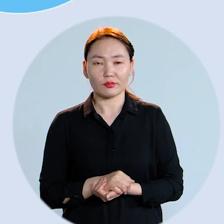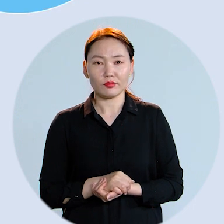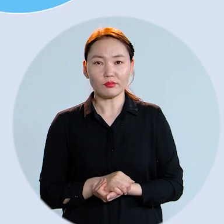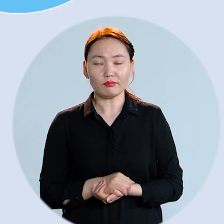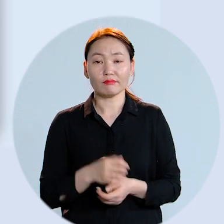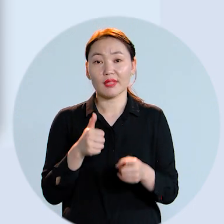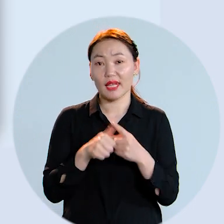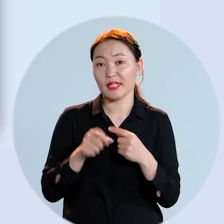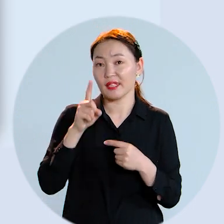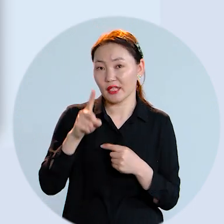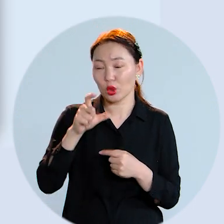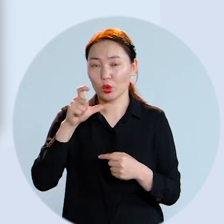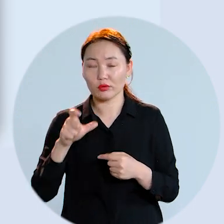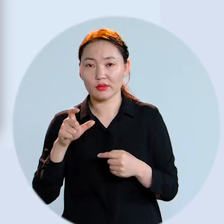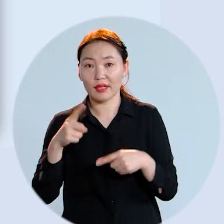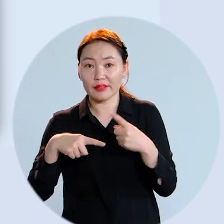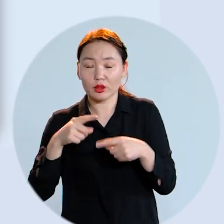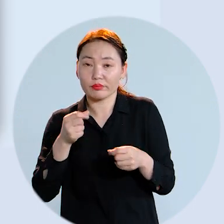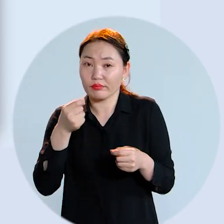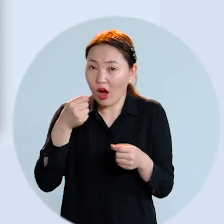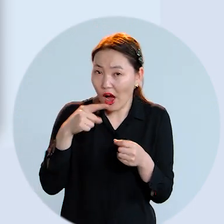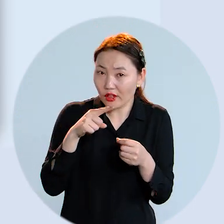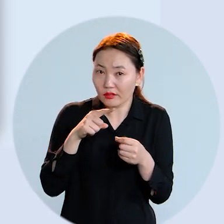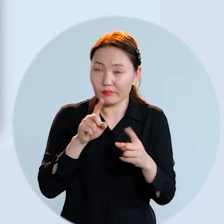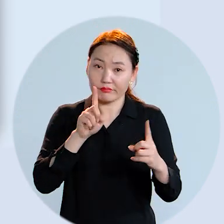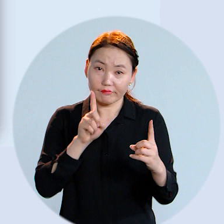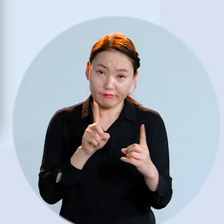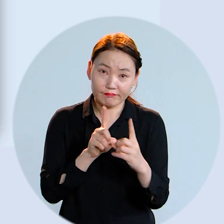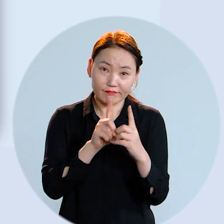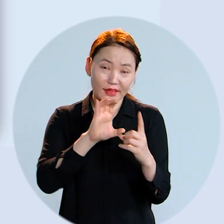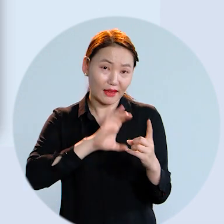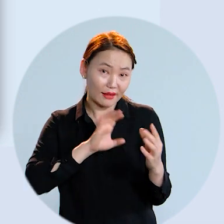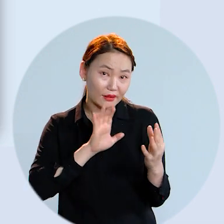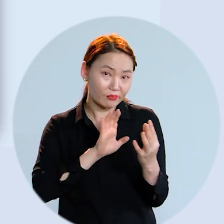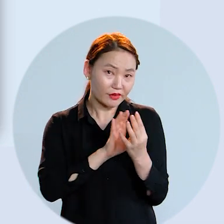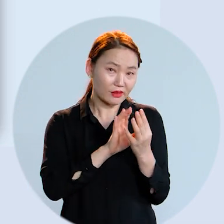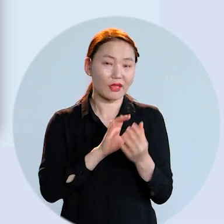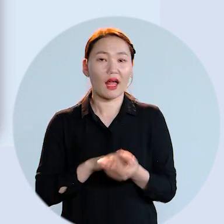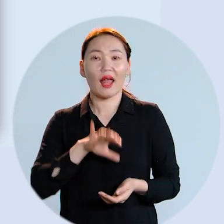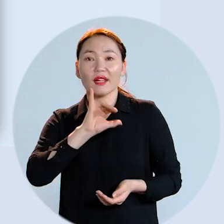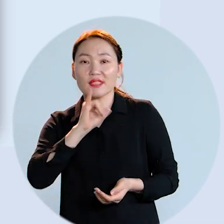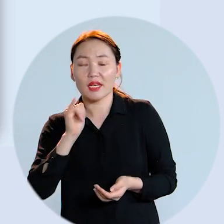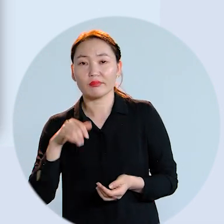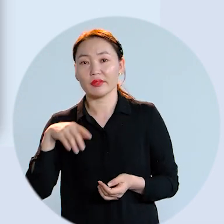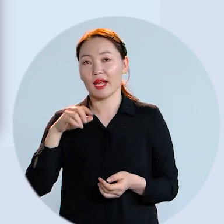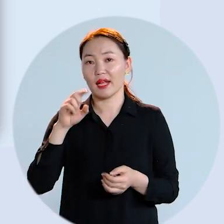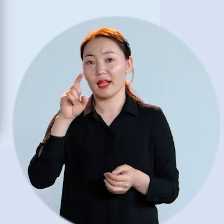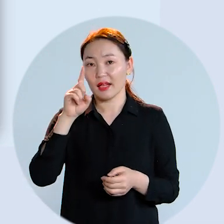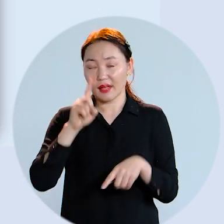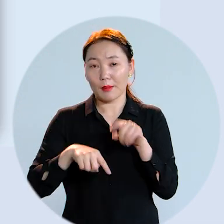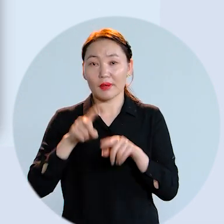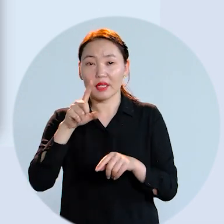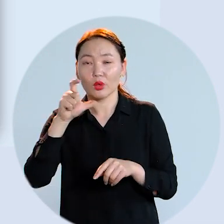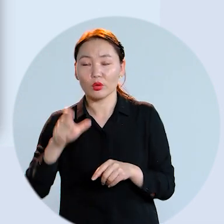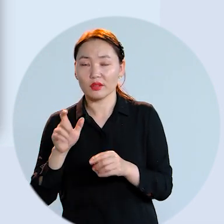Хин нэгэнтэй илүү ойрт нөхөрлөх. Аа, зарим үед хин нэгнээс зайгаа барьж хөндөрөх тохиолдол